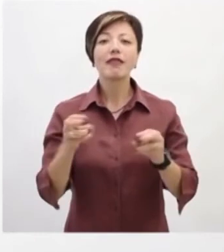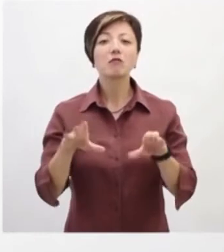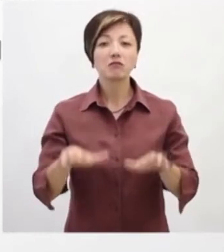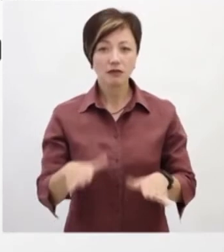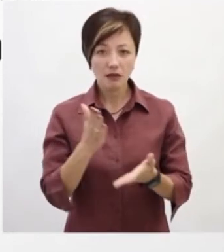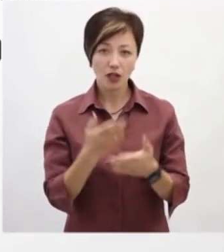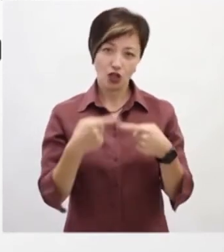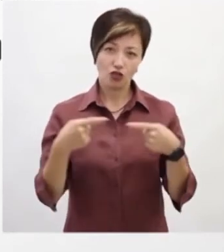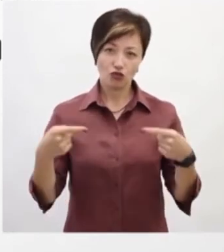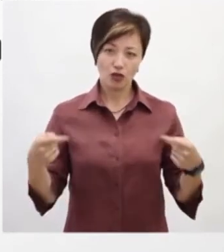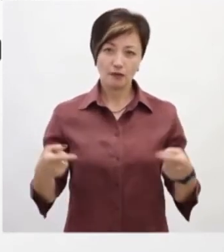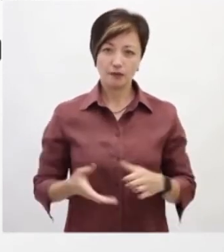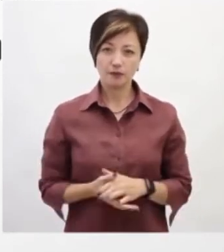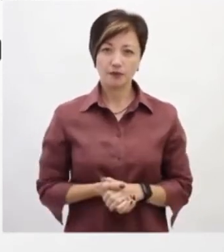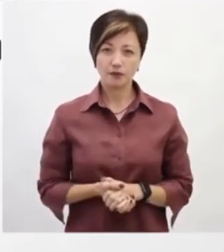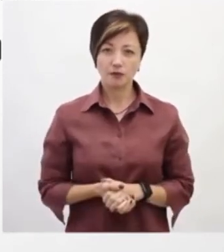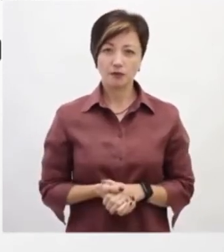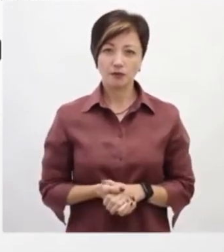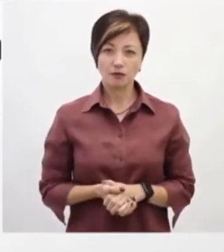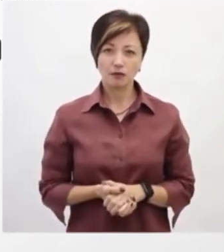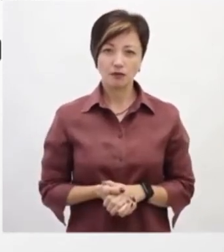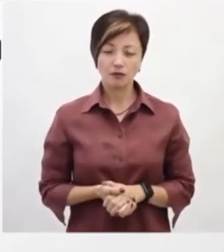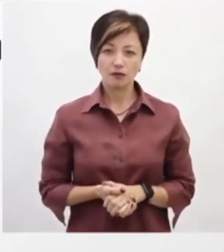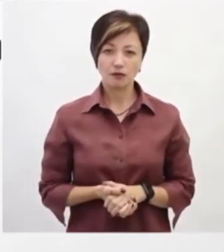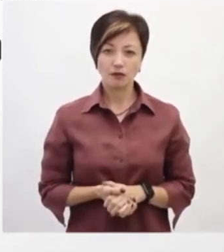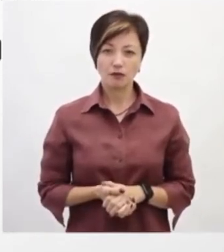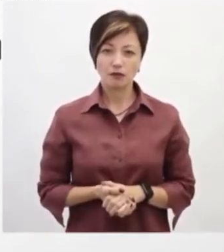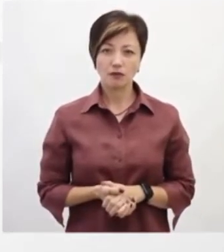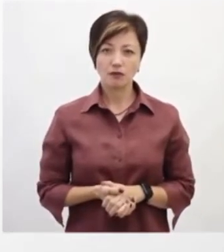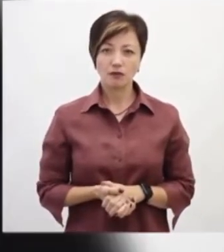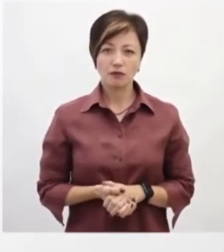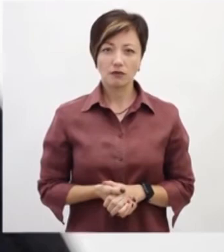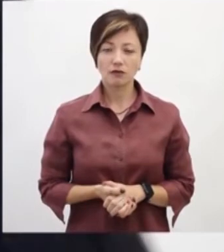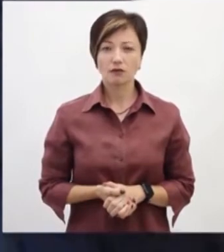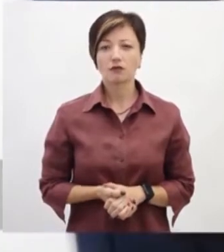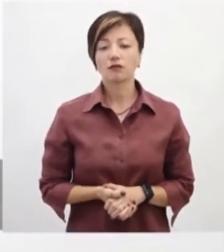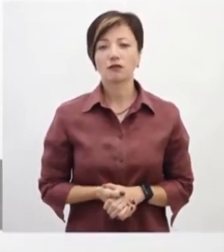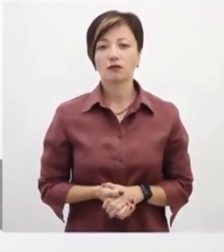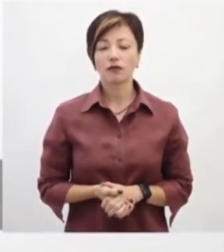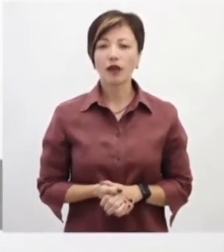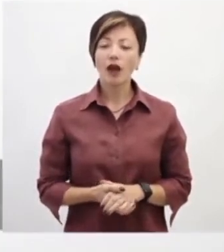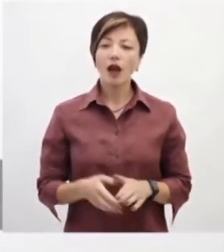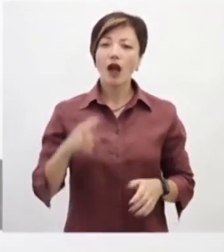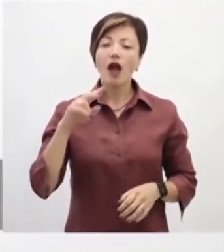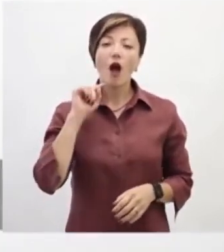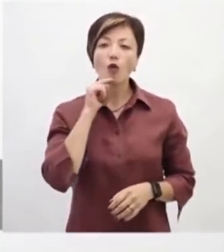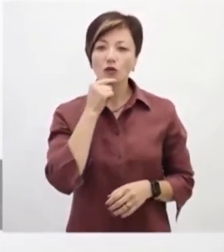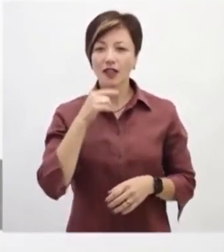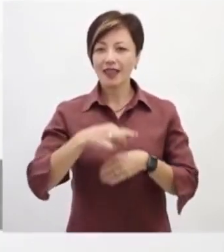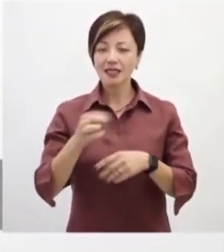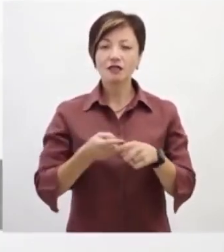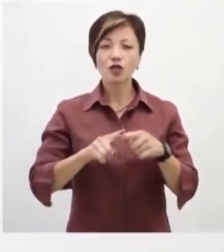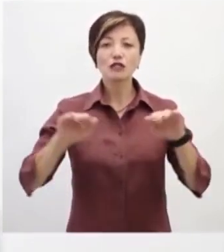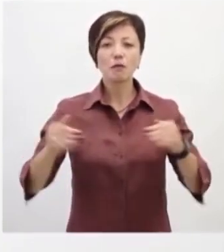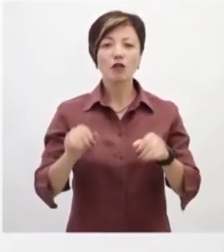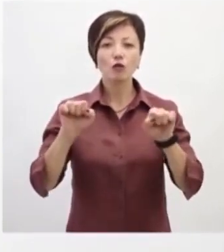Економічне насильство зменшує можливість жертви забезпечувати себе необхідними ресурсами для проживання та збільшує її залежність